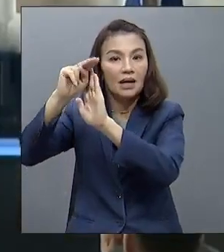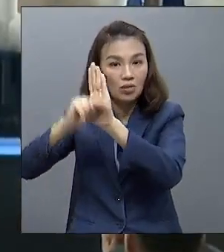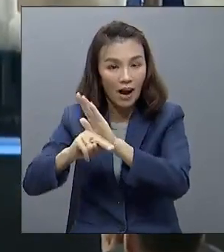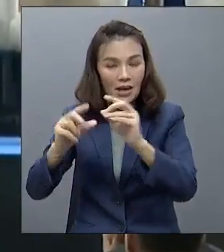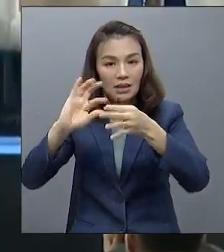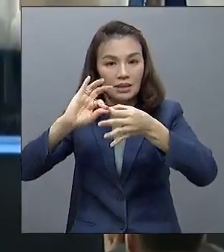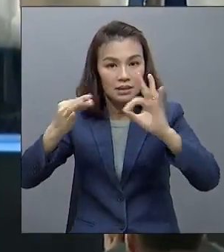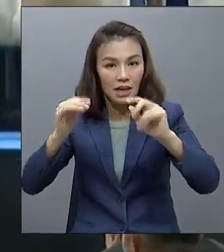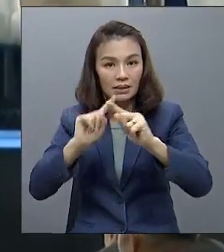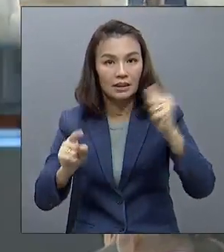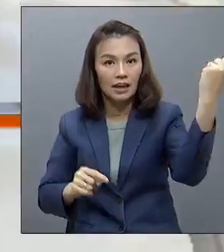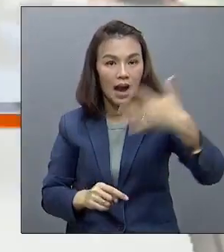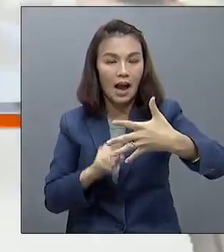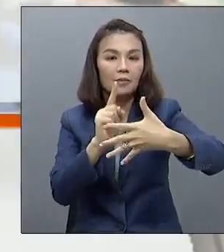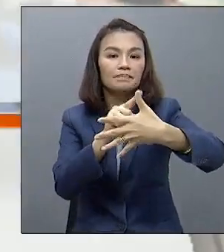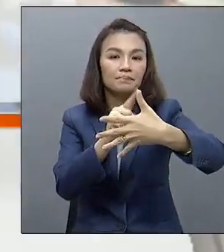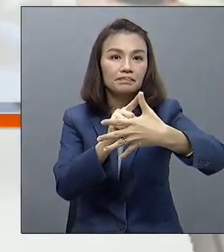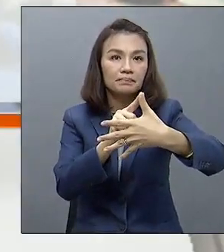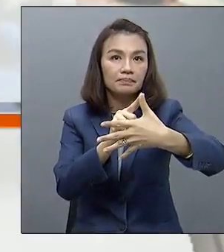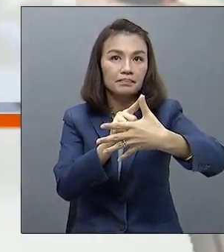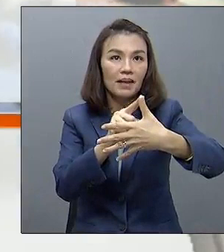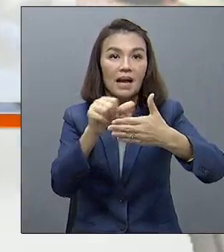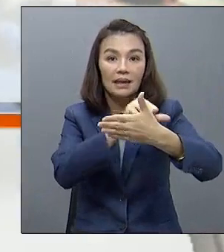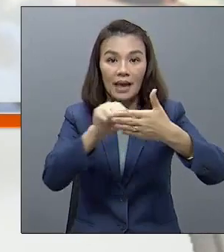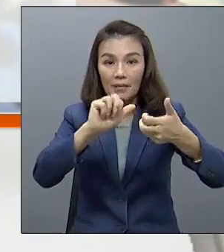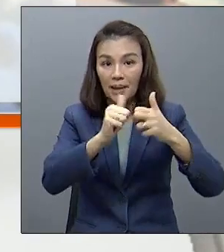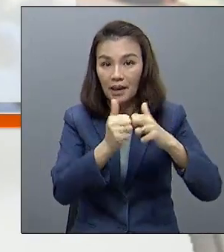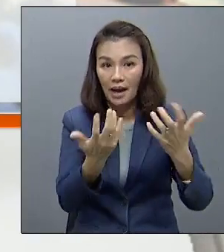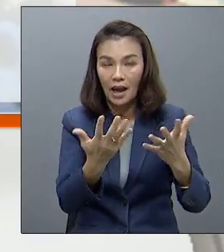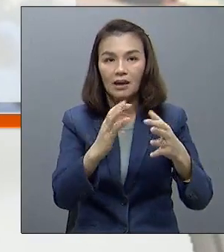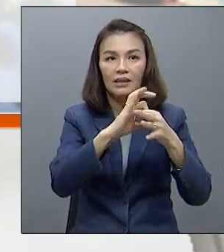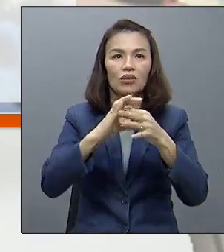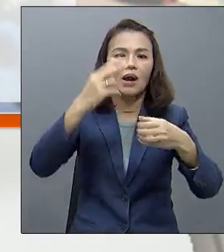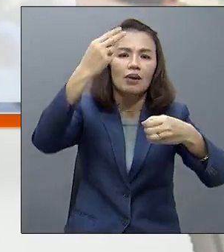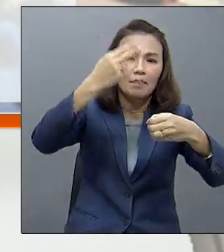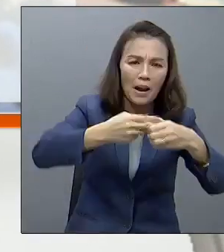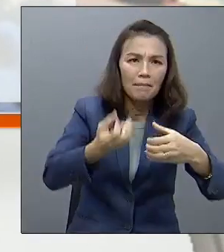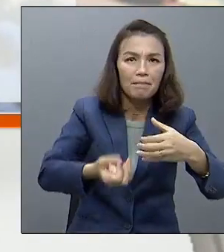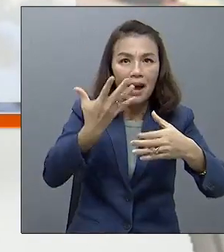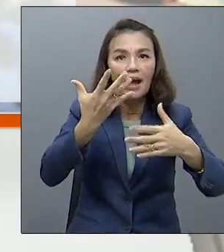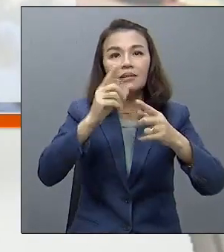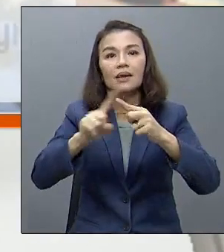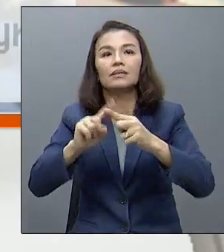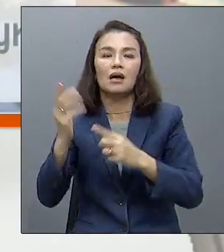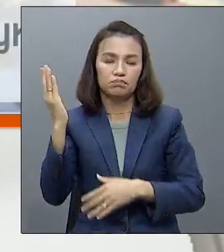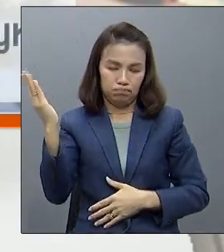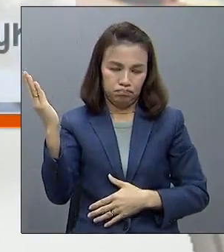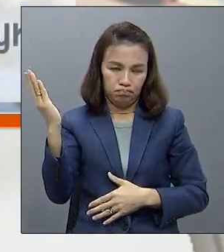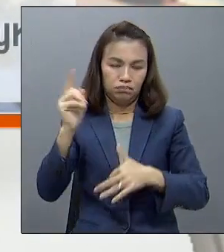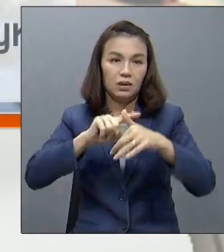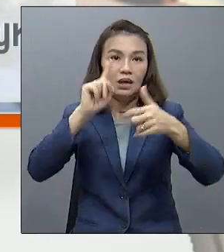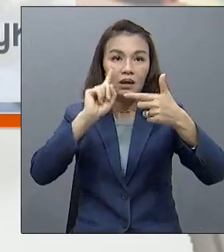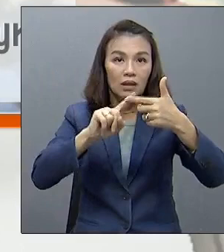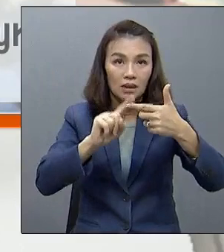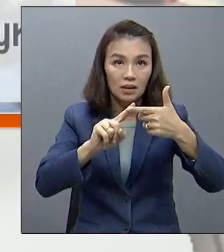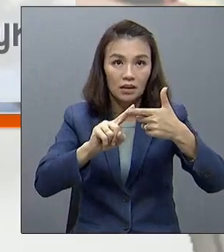มีอะไรบ้างเรื่องแรกค่ะคือการแก้ปัญหาต้นทุนพลังงานและการสร้างเสถียรภาพด้านพลังงานให้แก่ประเทศตามมาด้วย